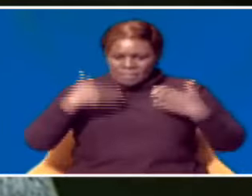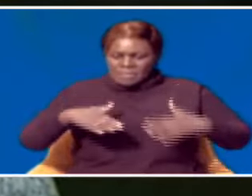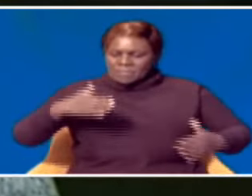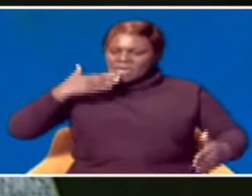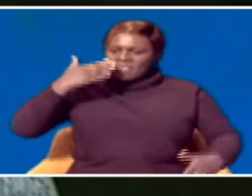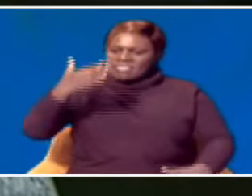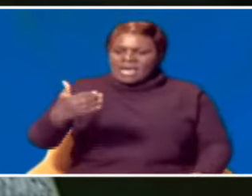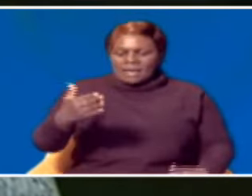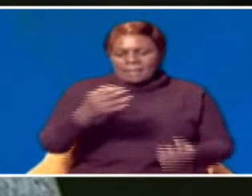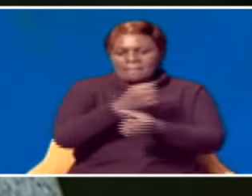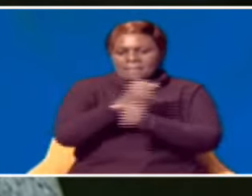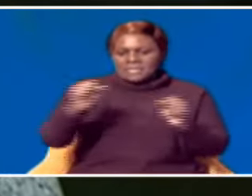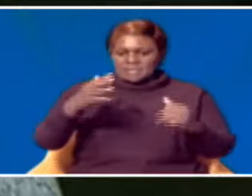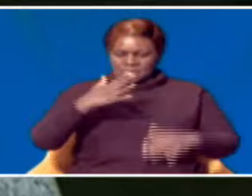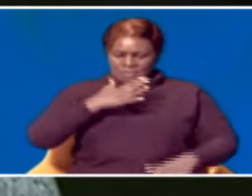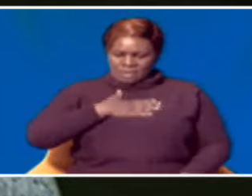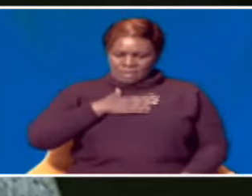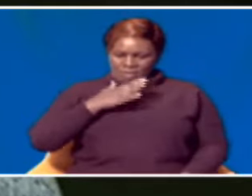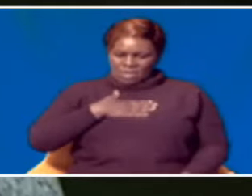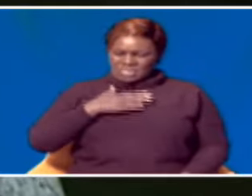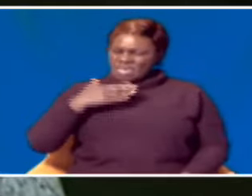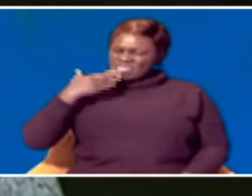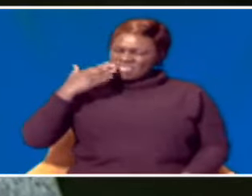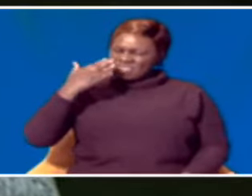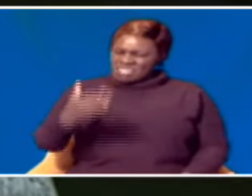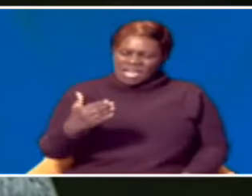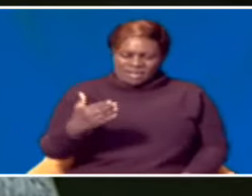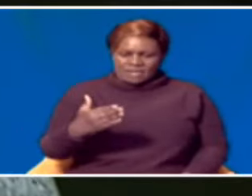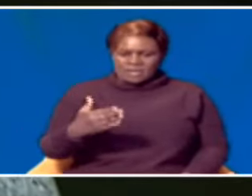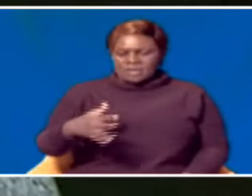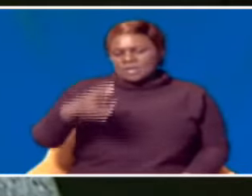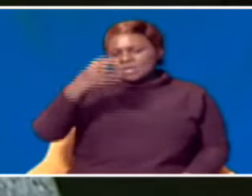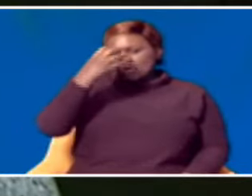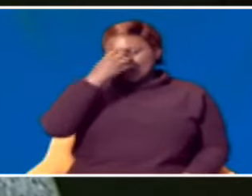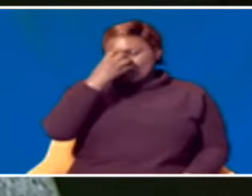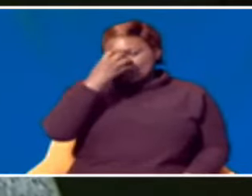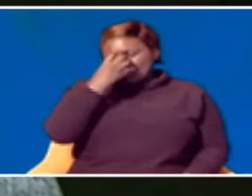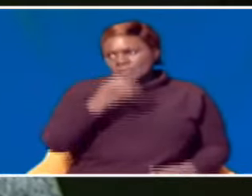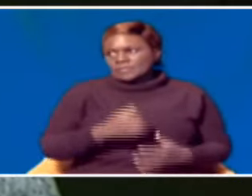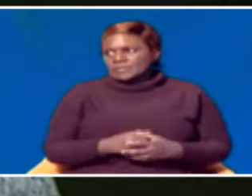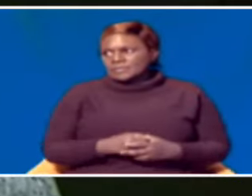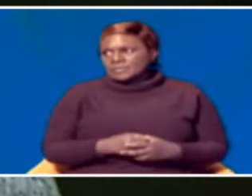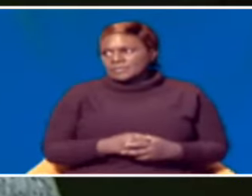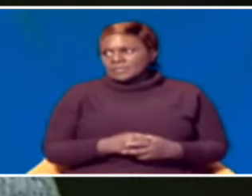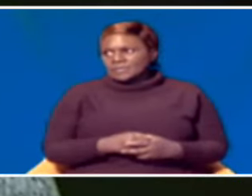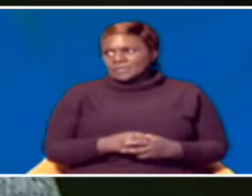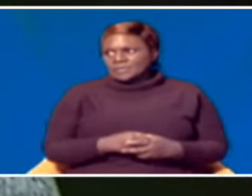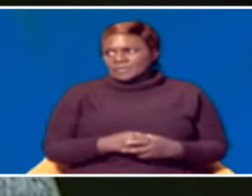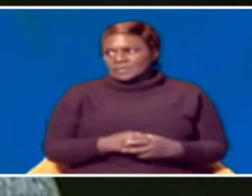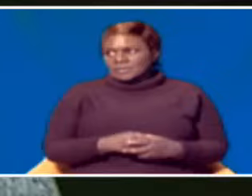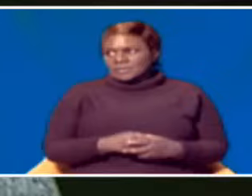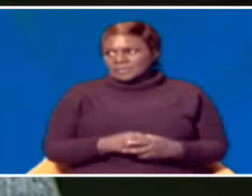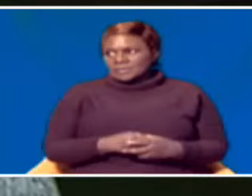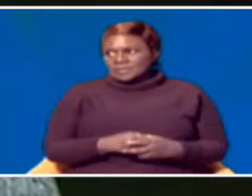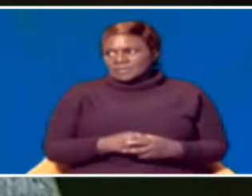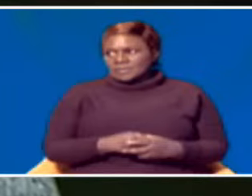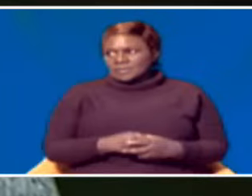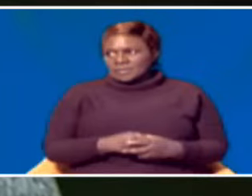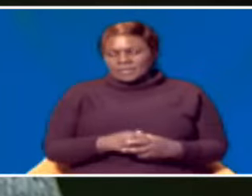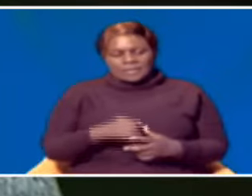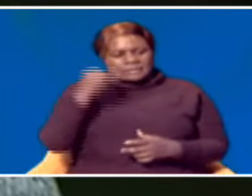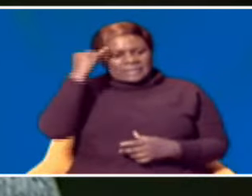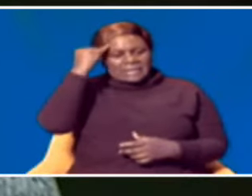nishukuru rais wetu sana, Mheshimiwa Samoei William Ruto, kwa kuwa na